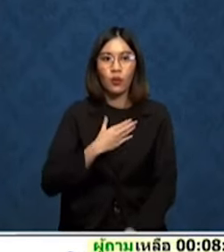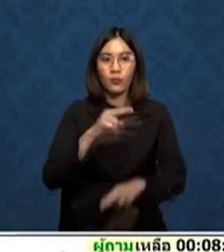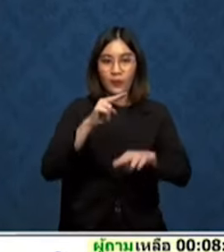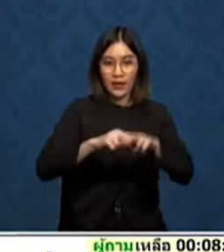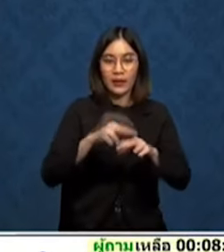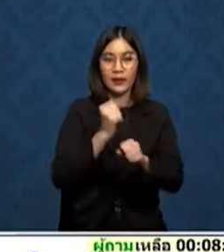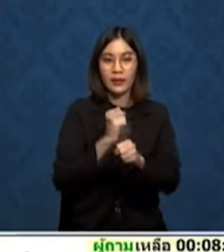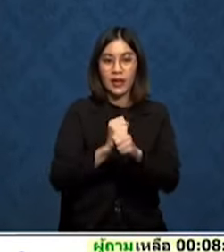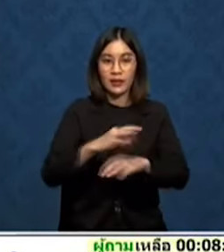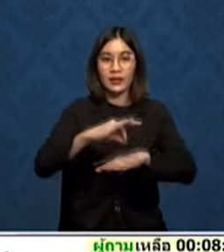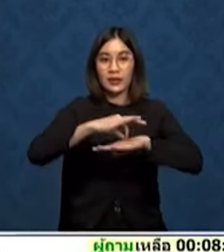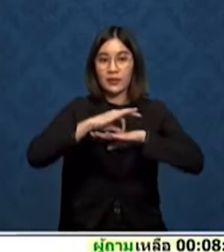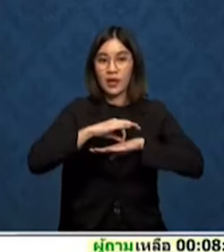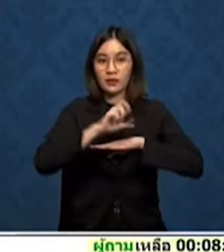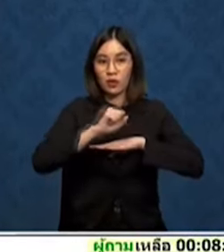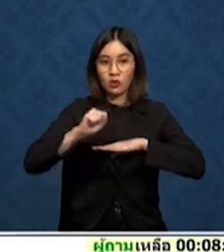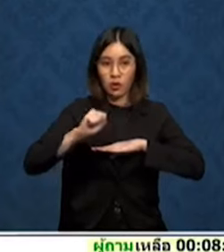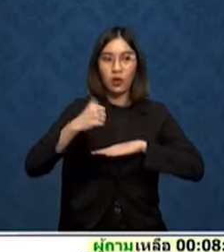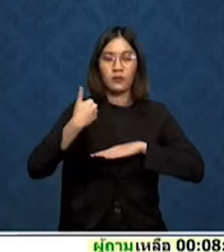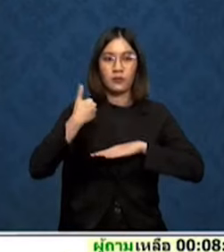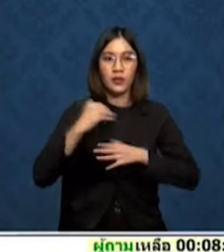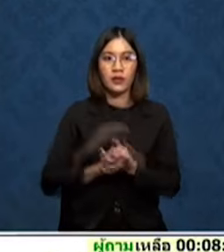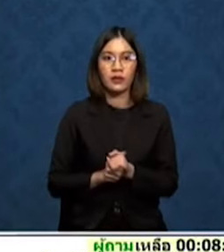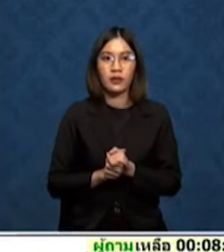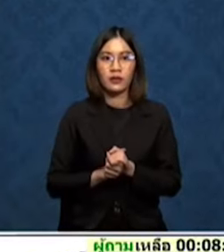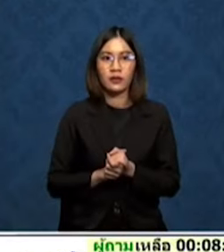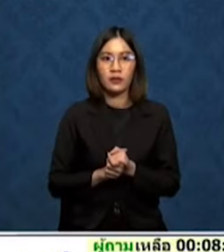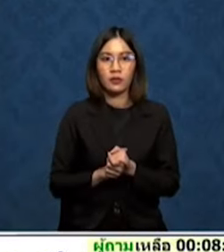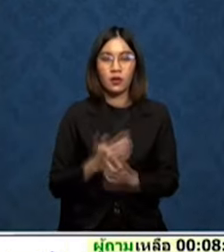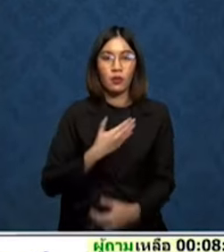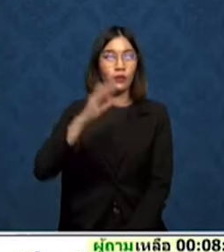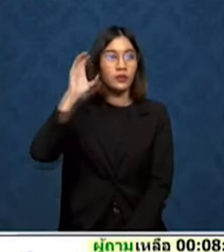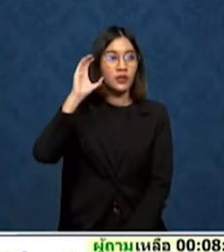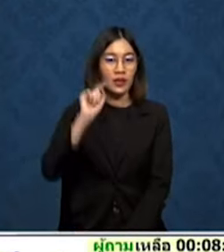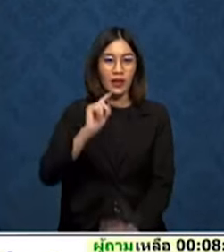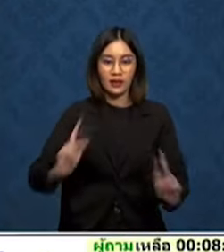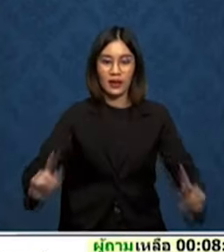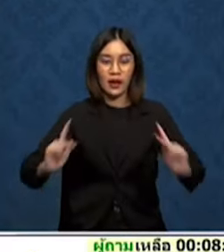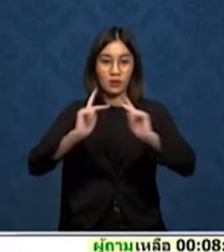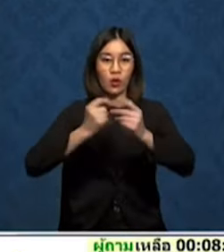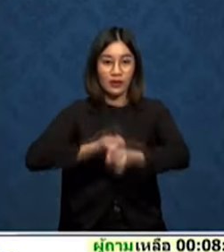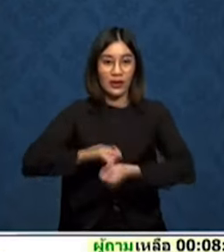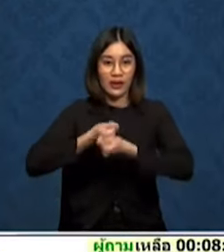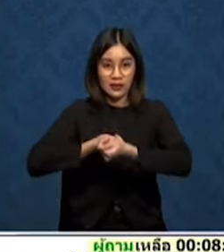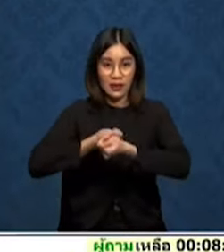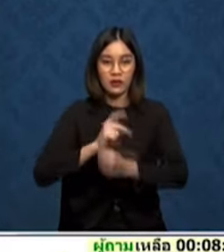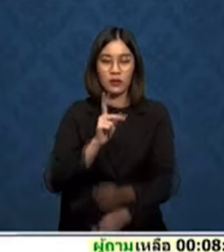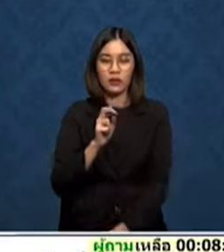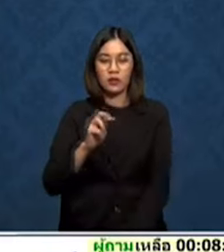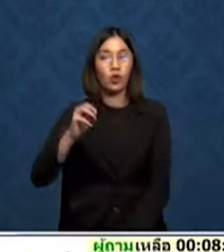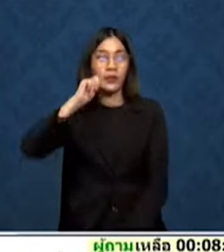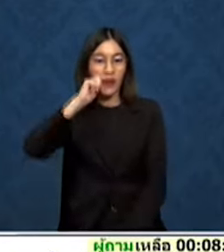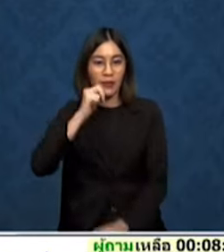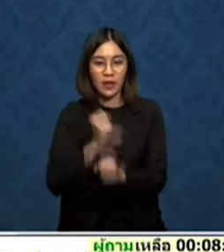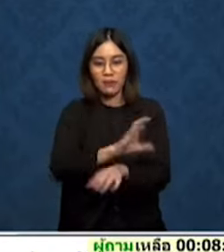ที่ข้างล่างในฐานะสมาชิกสภาผู้แทนราษฎรคนนึงนะครับดังนั้นเองผมเชื่อว่ากระทรวงเกษตรราชากรกรมชลประทานหรือว่าแม้แต่กระทั่ง